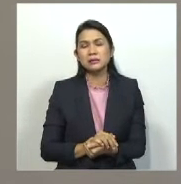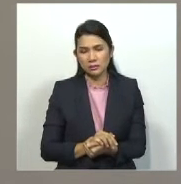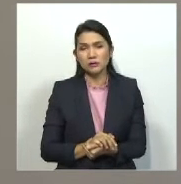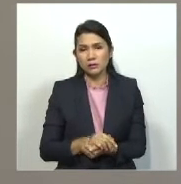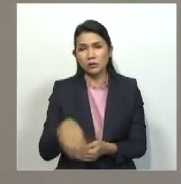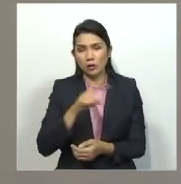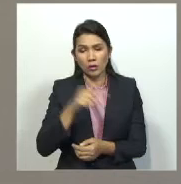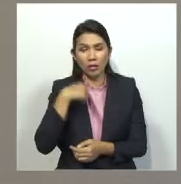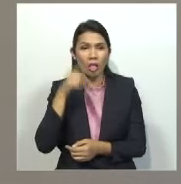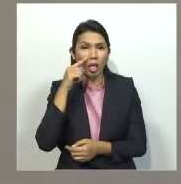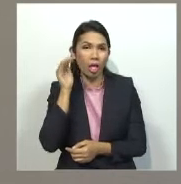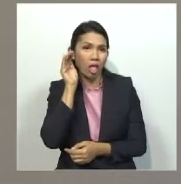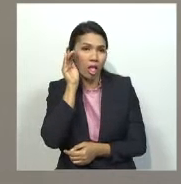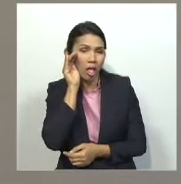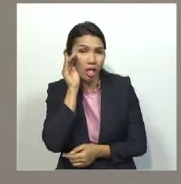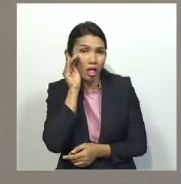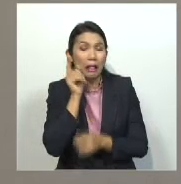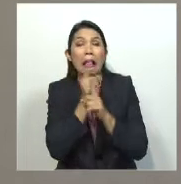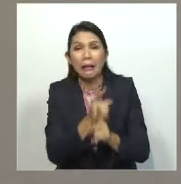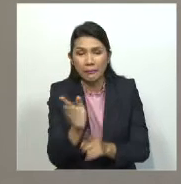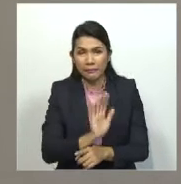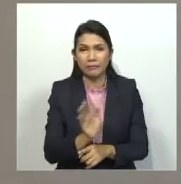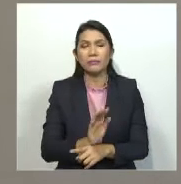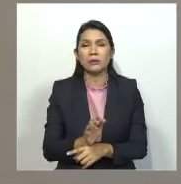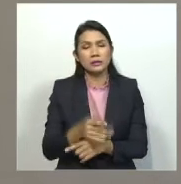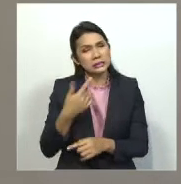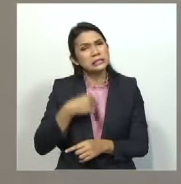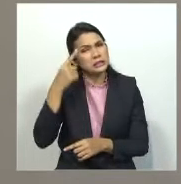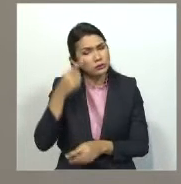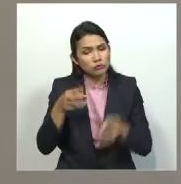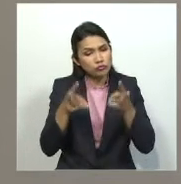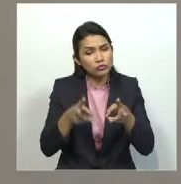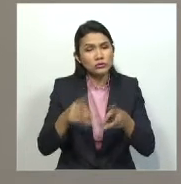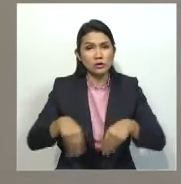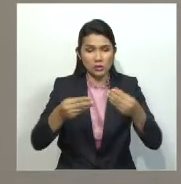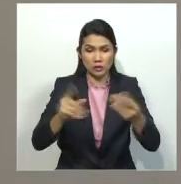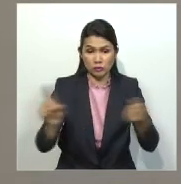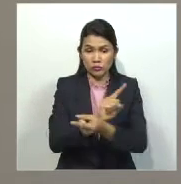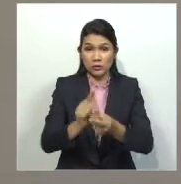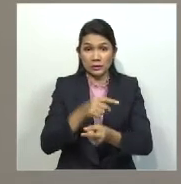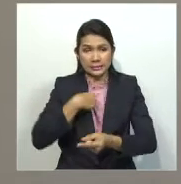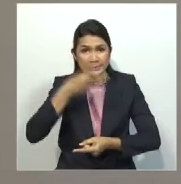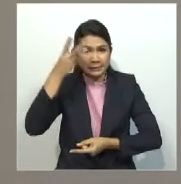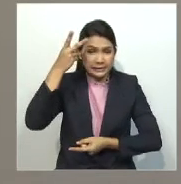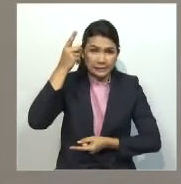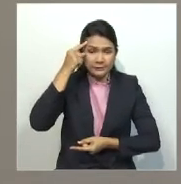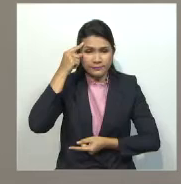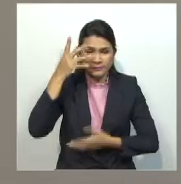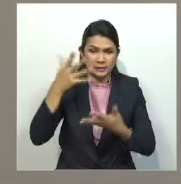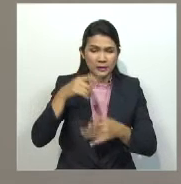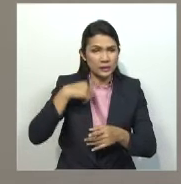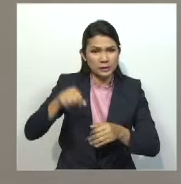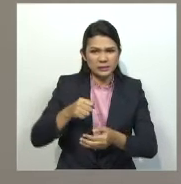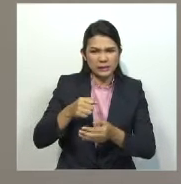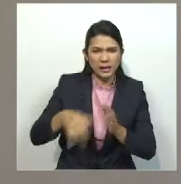ปเข้าล็อกของเขาอ่ะเขาต้องการจะทำยังไงให้สังคมได้ตื่นตระหนกทำยังไงสังคมจะกดดันรัฐบาล